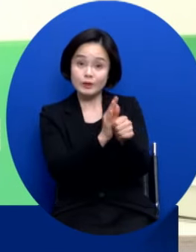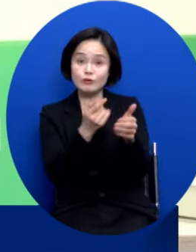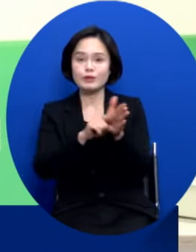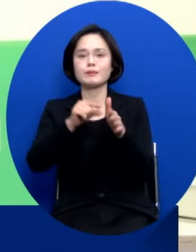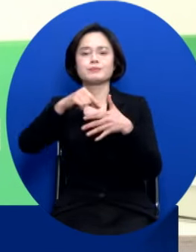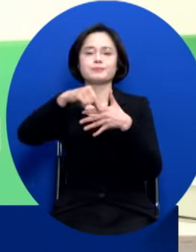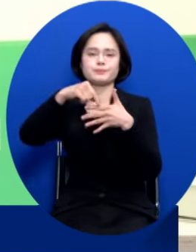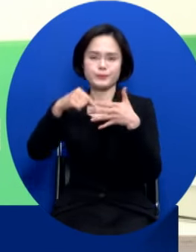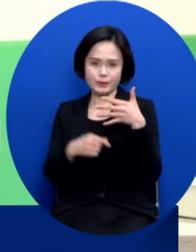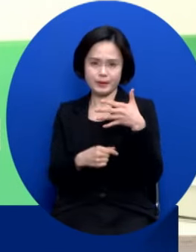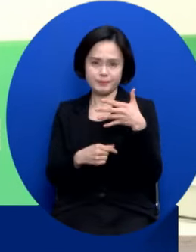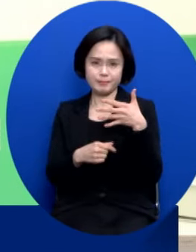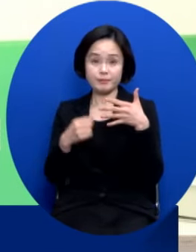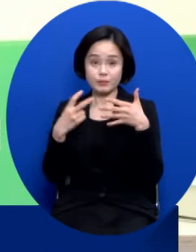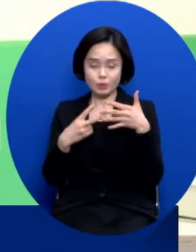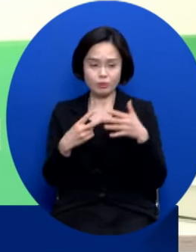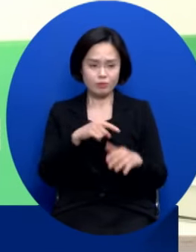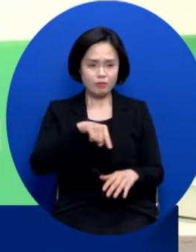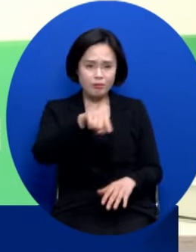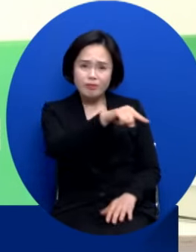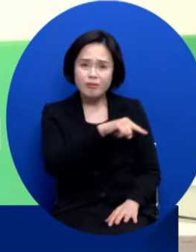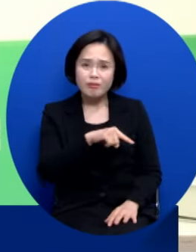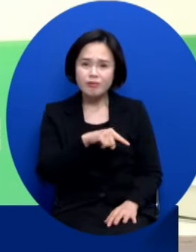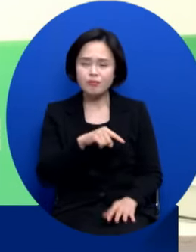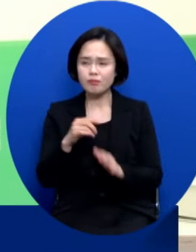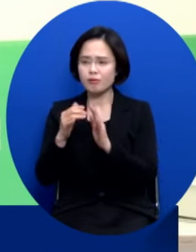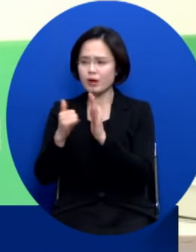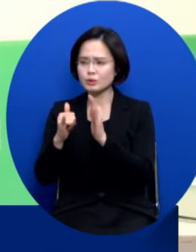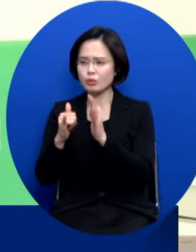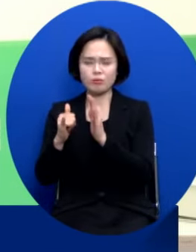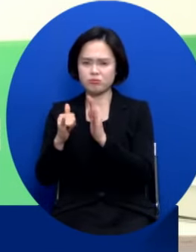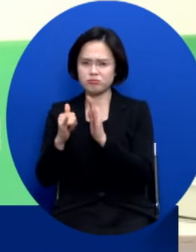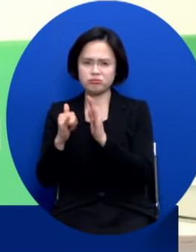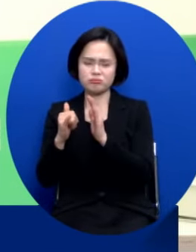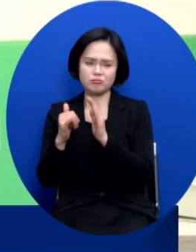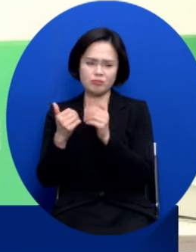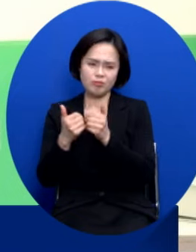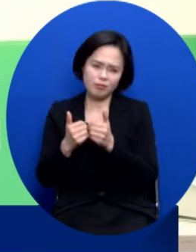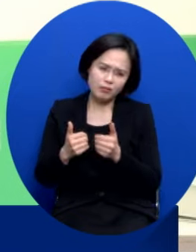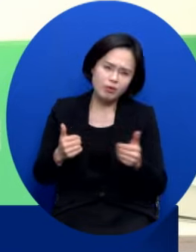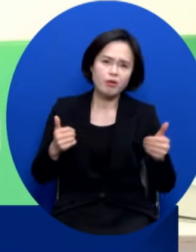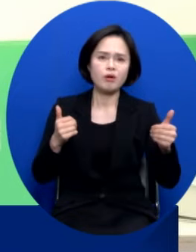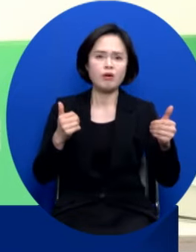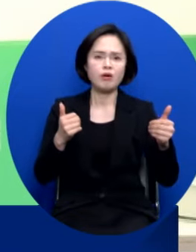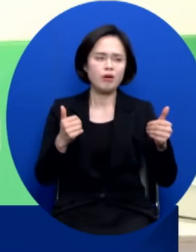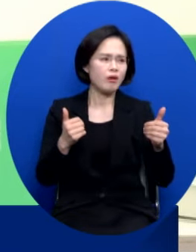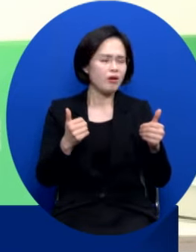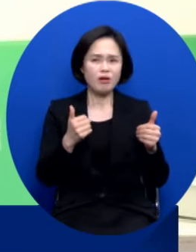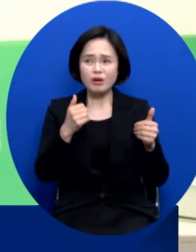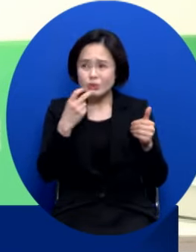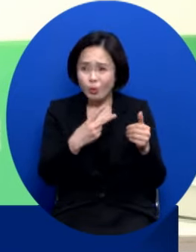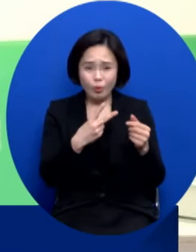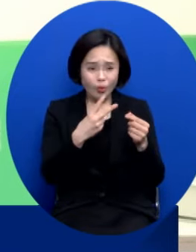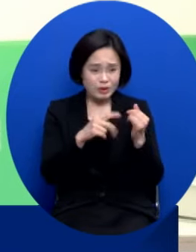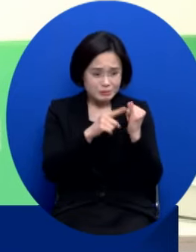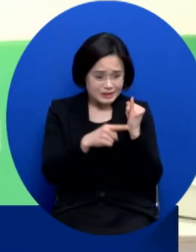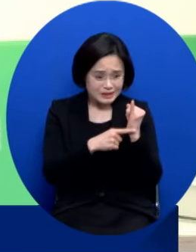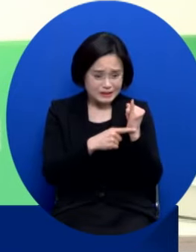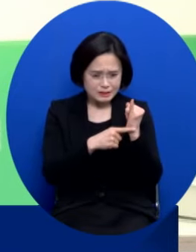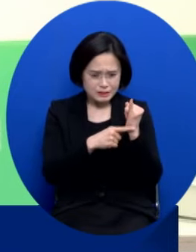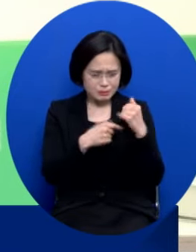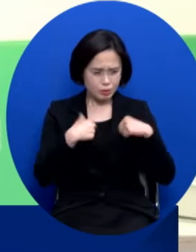청소년이 가족과 고립되어서 재임신 위험에 빠지지 않도록 청소년의 원가족 기능을 강화해주는